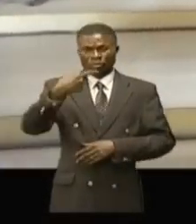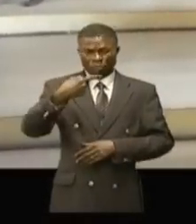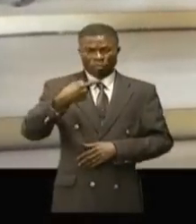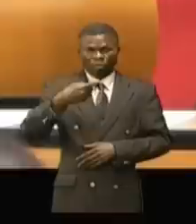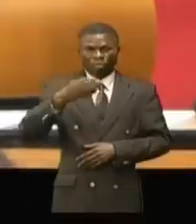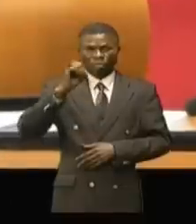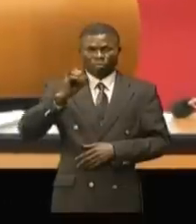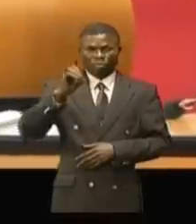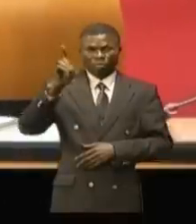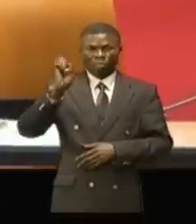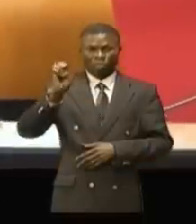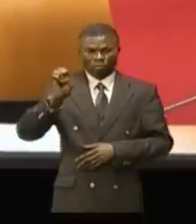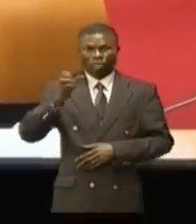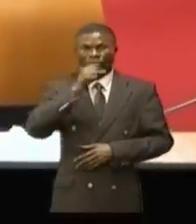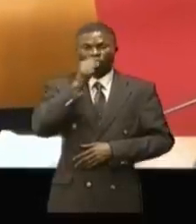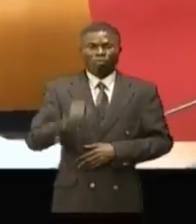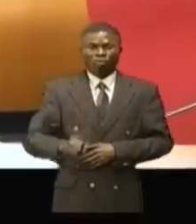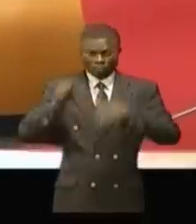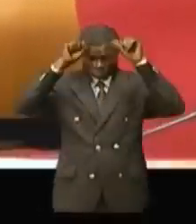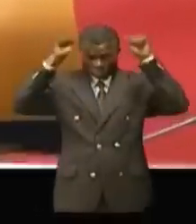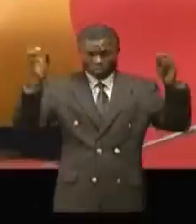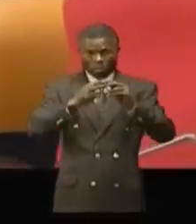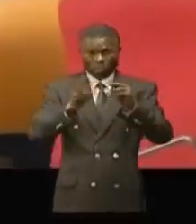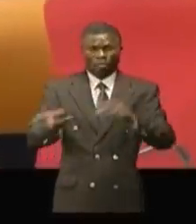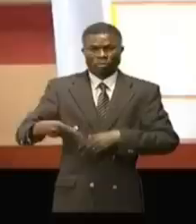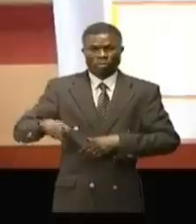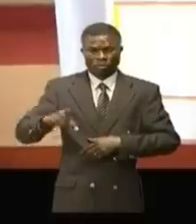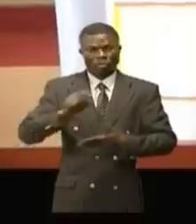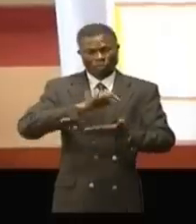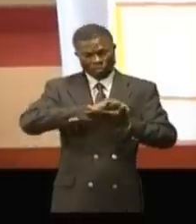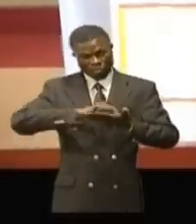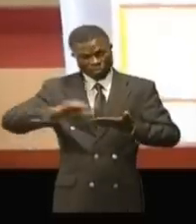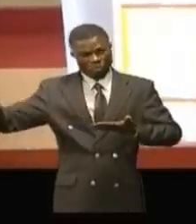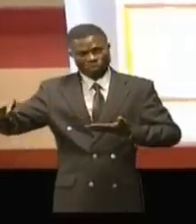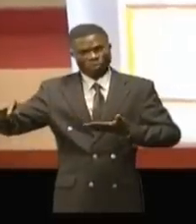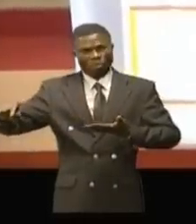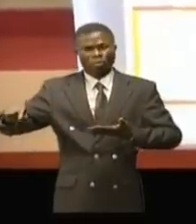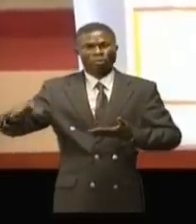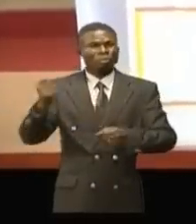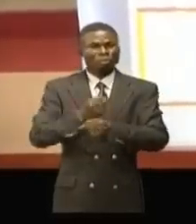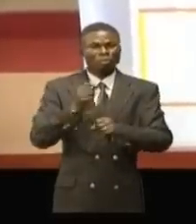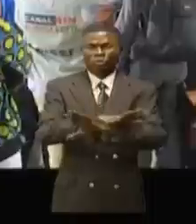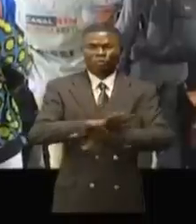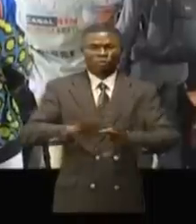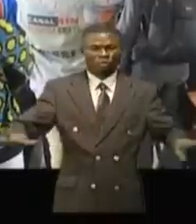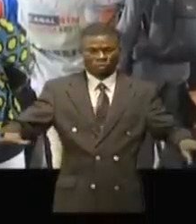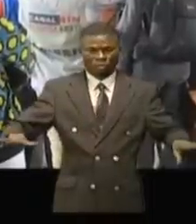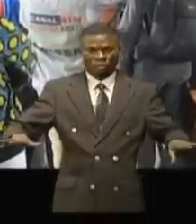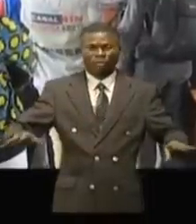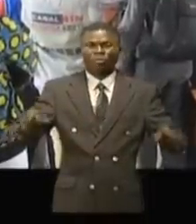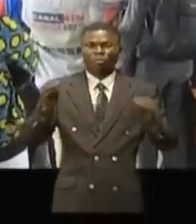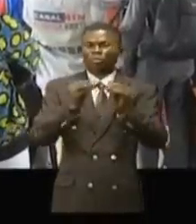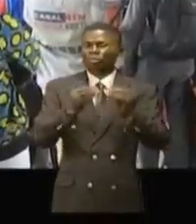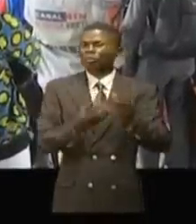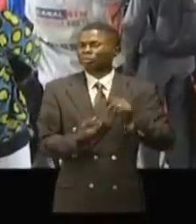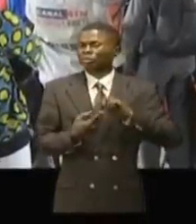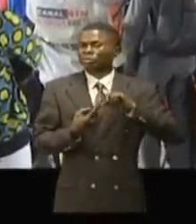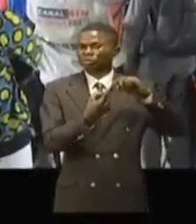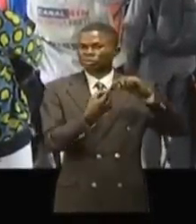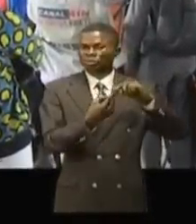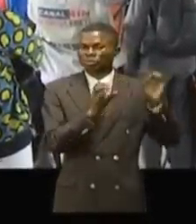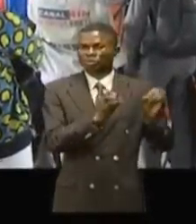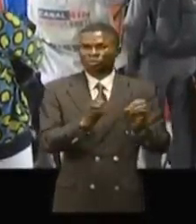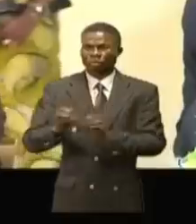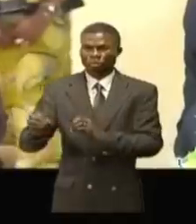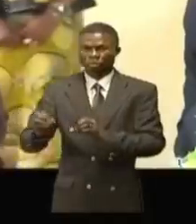président de l'Assemblée provinciale de Kinshasa, qui vient d'être déchu de ses fonctions au terme d'une session extraordinaire présidée